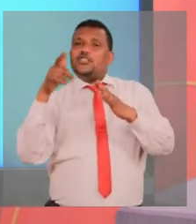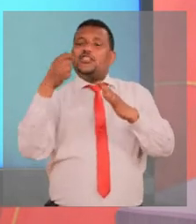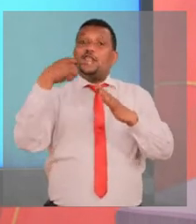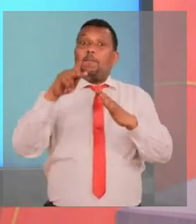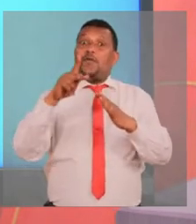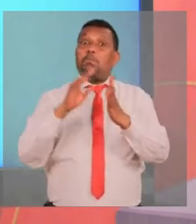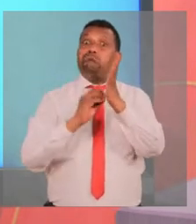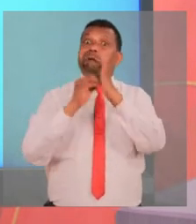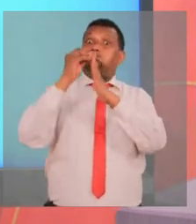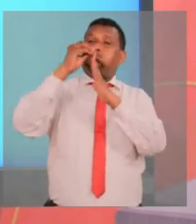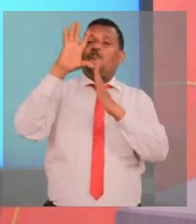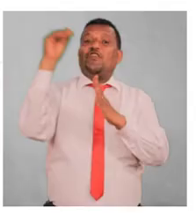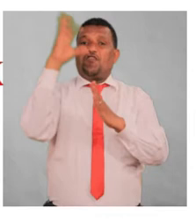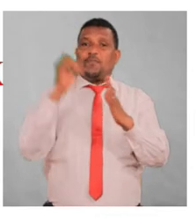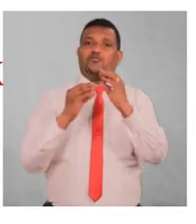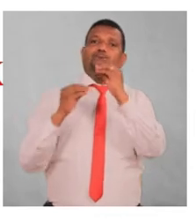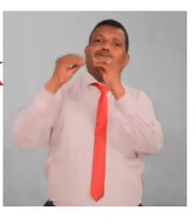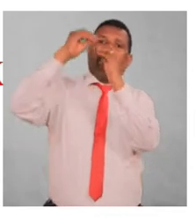दहेज़